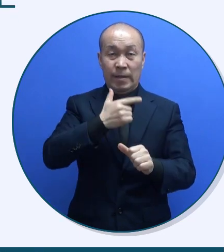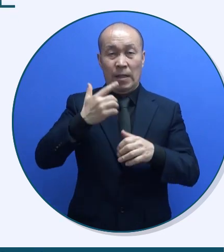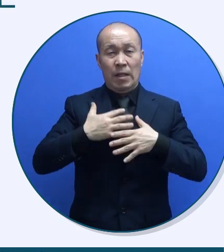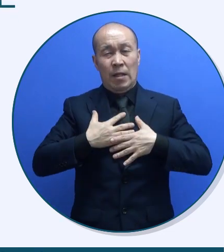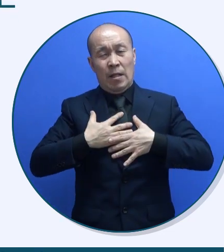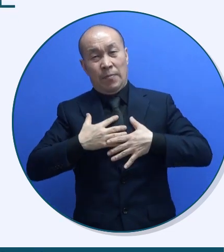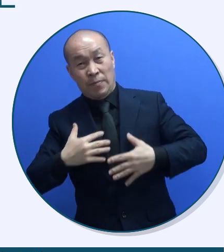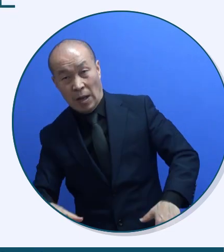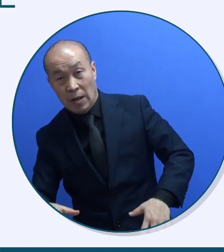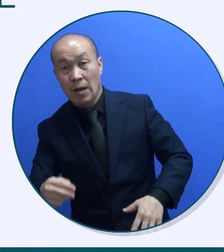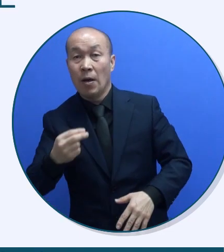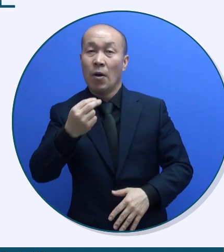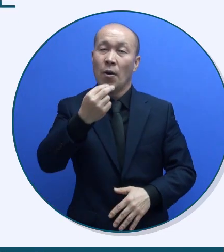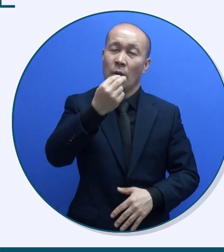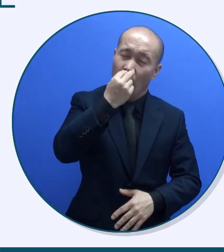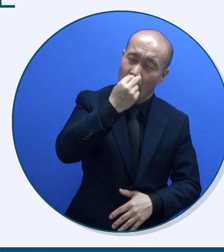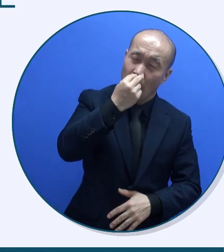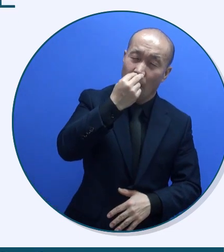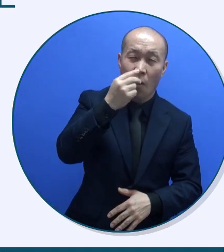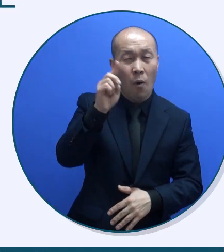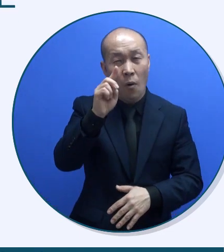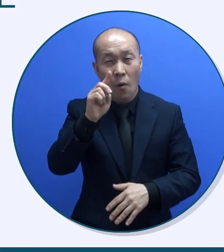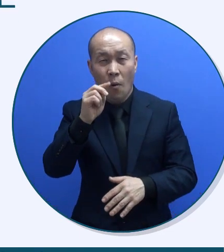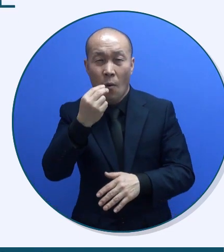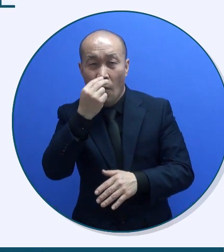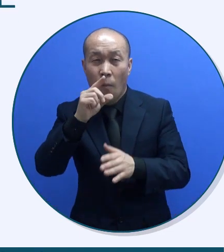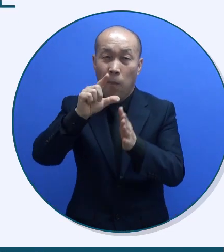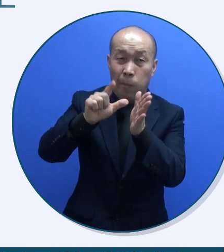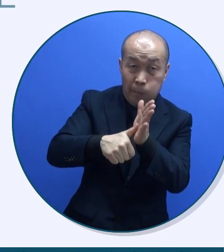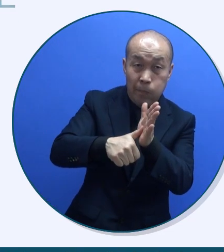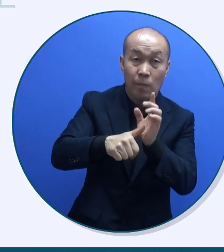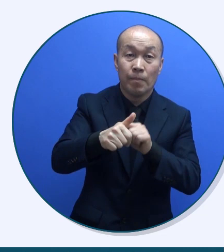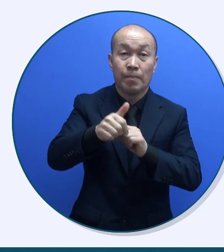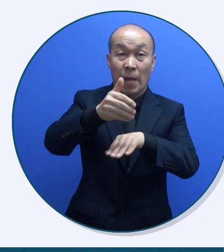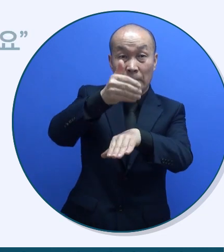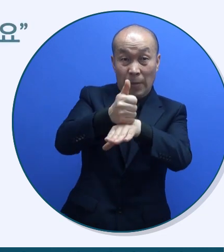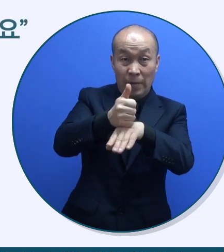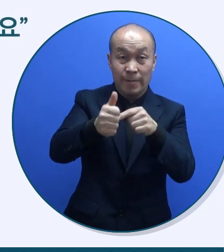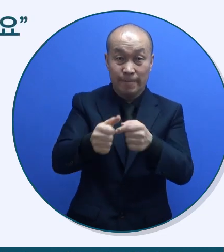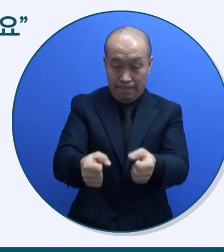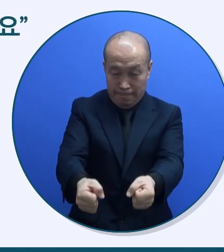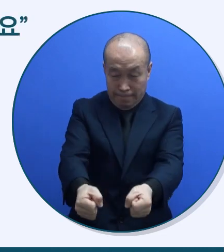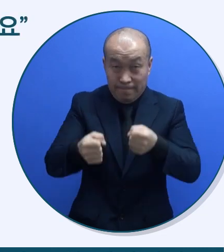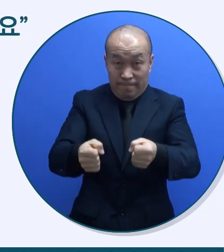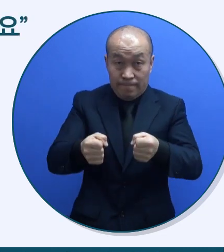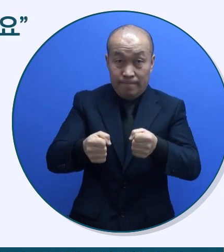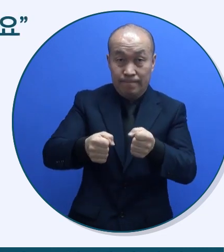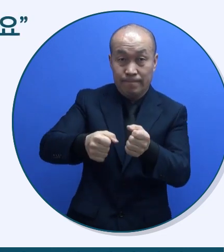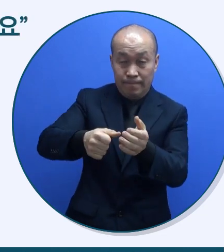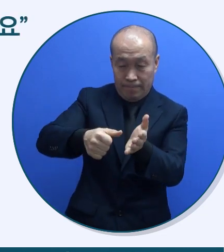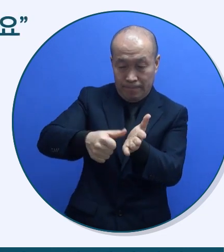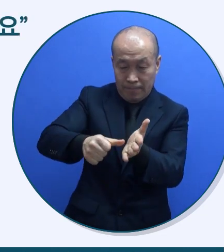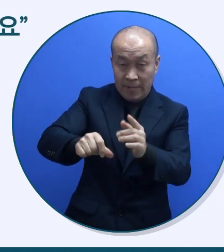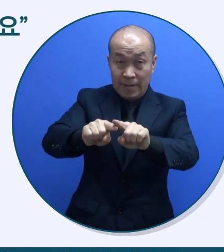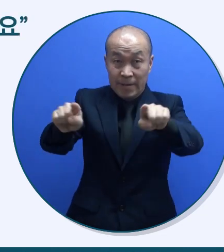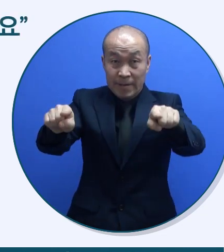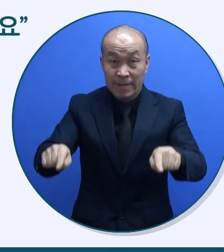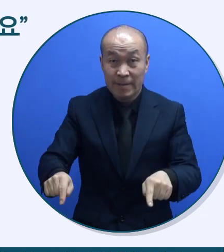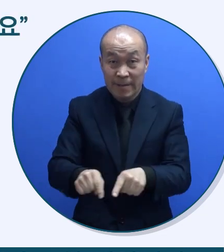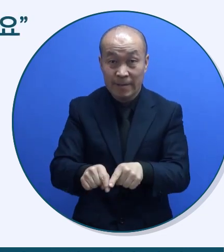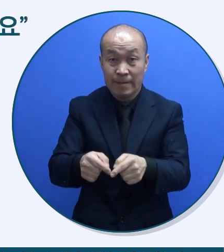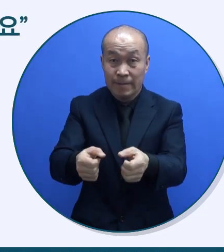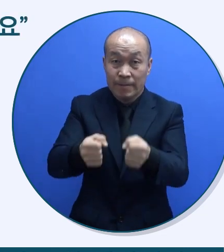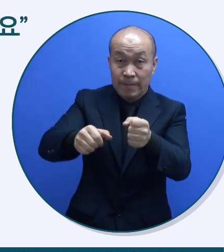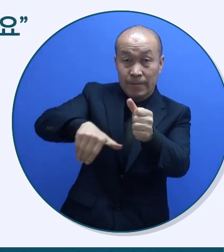셋째로 자신이 너무 지쳤거나 또는 생명의 위협을 받을 때, 그리고 마지막으로 자동 심장 충격기가